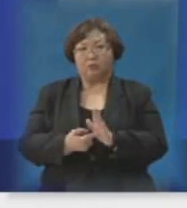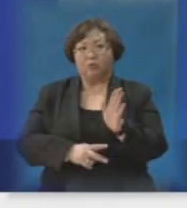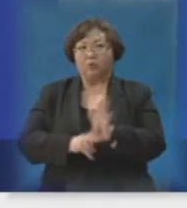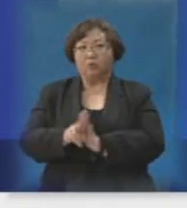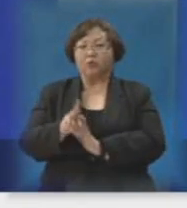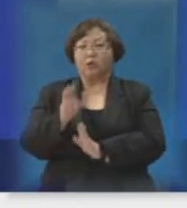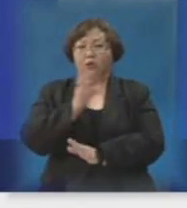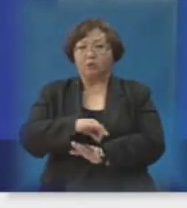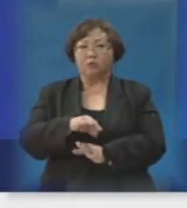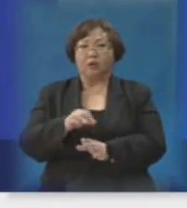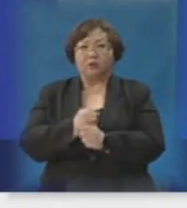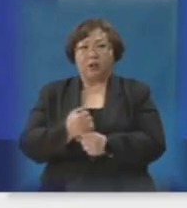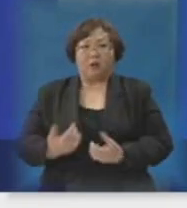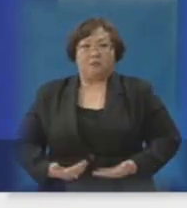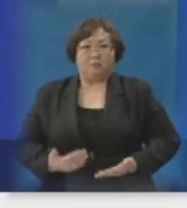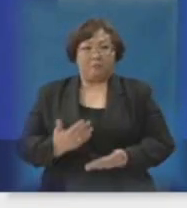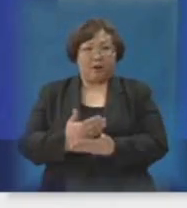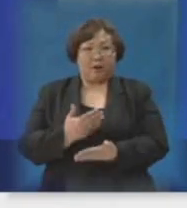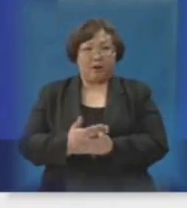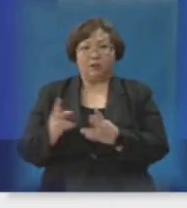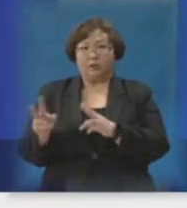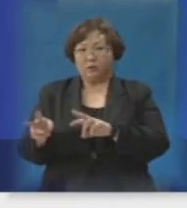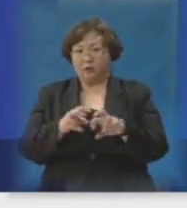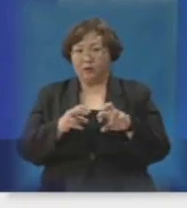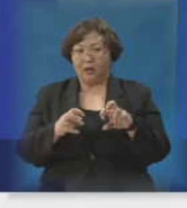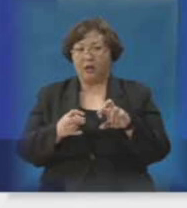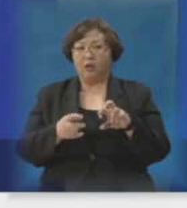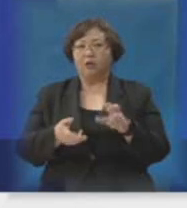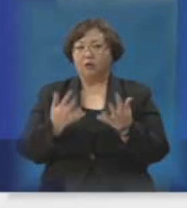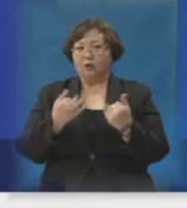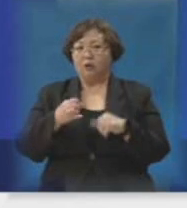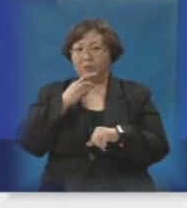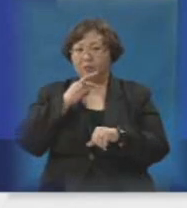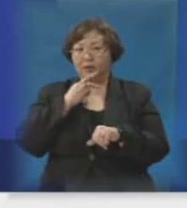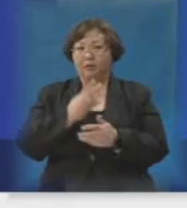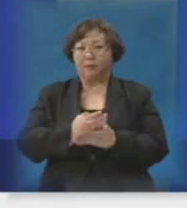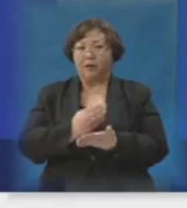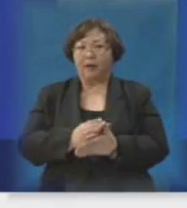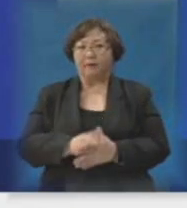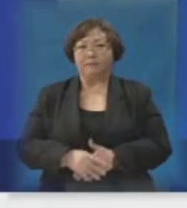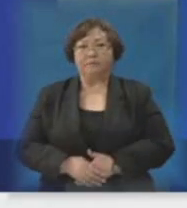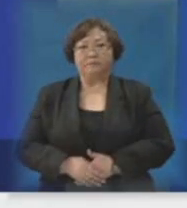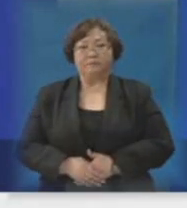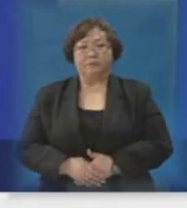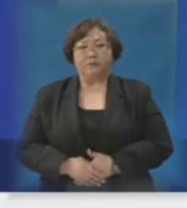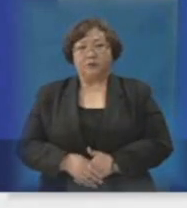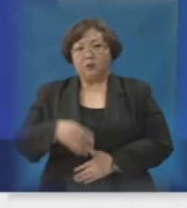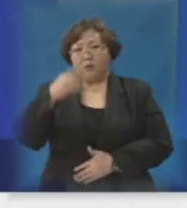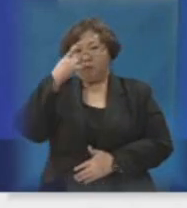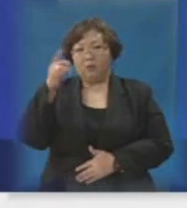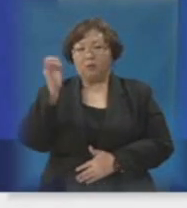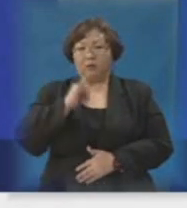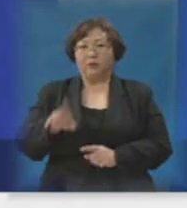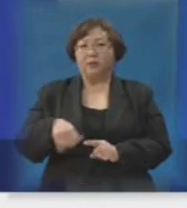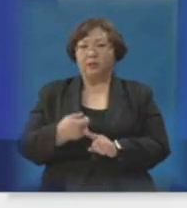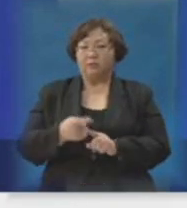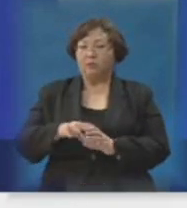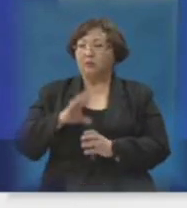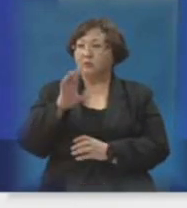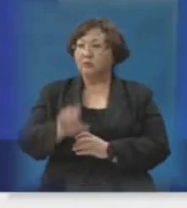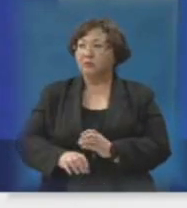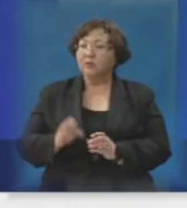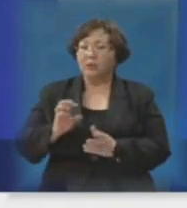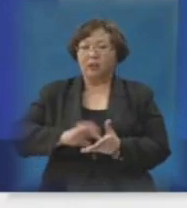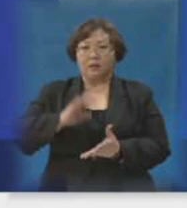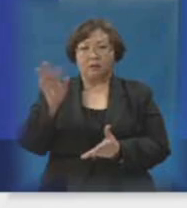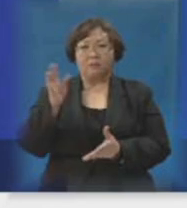бүрдүүлж ажиллаж амьдарч байна гэдэг ийм статистик тооцоо судалгаа байдаг. Монгол төдийгүй дэлхийн дахинд алдаршиж